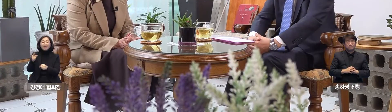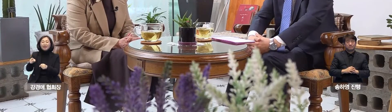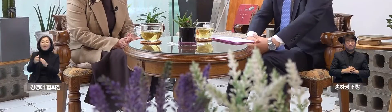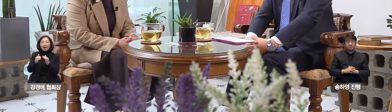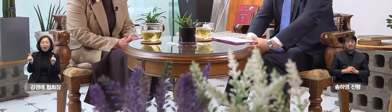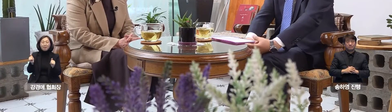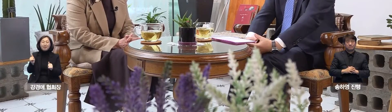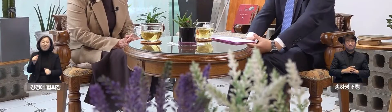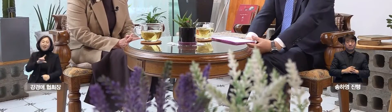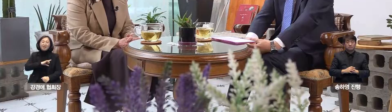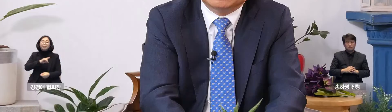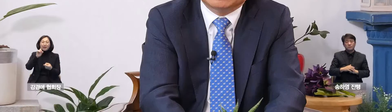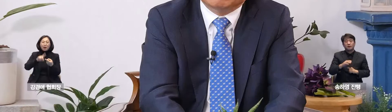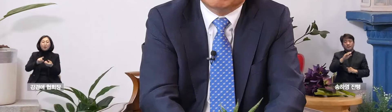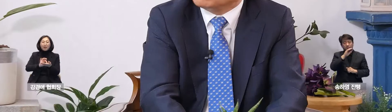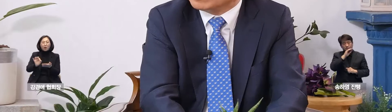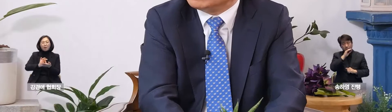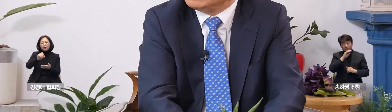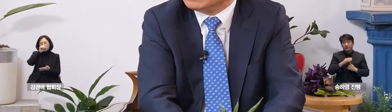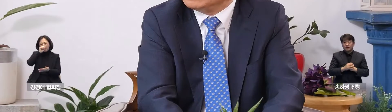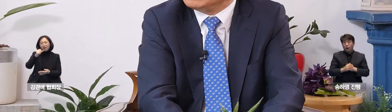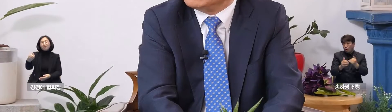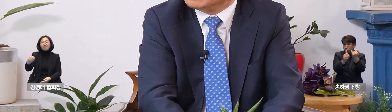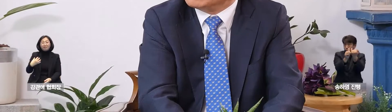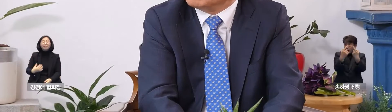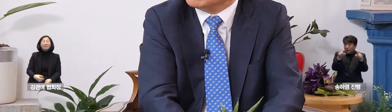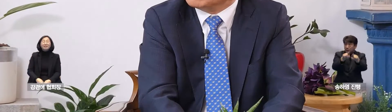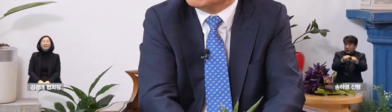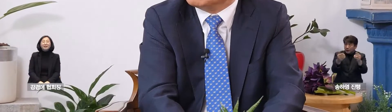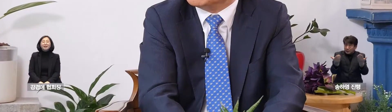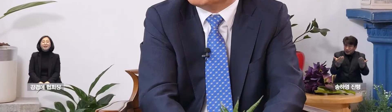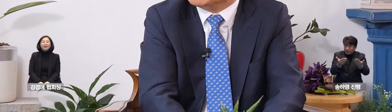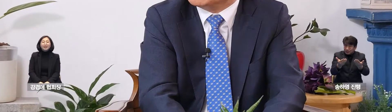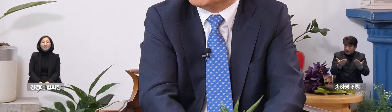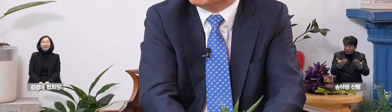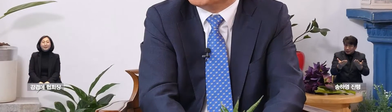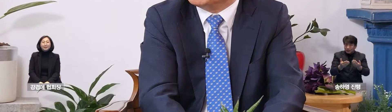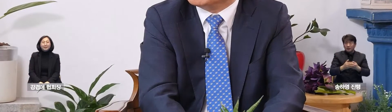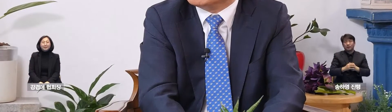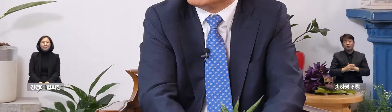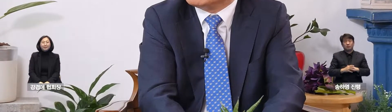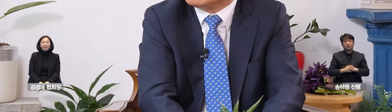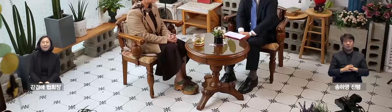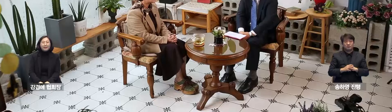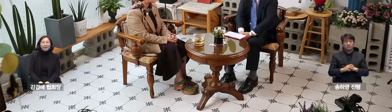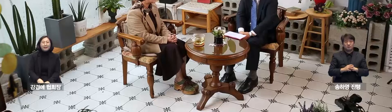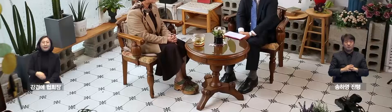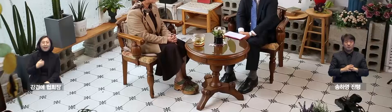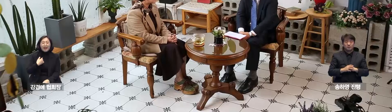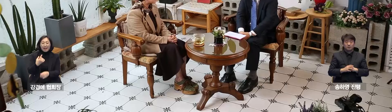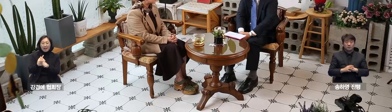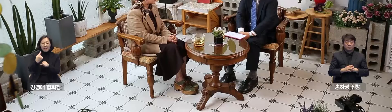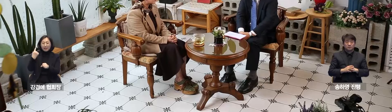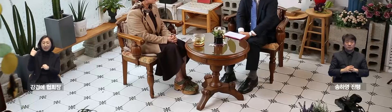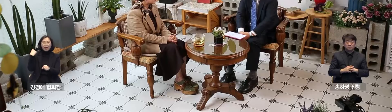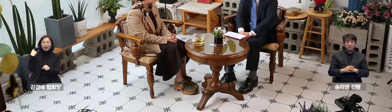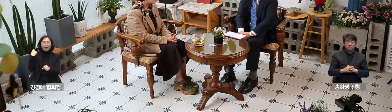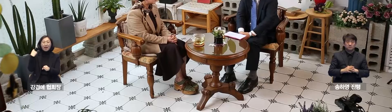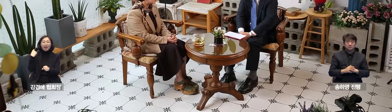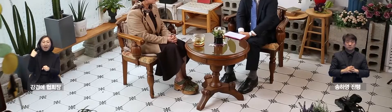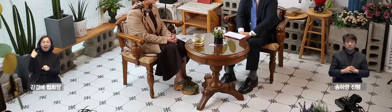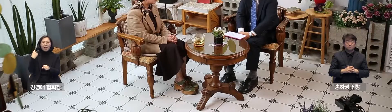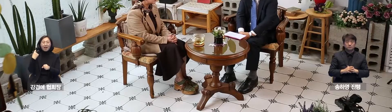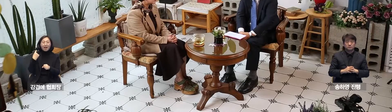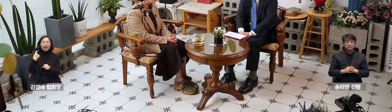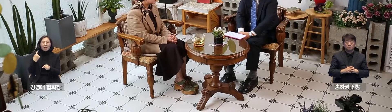네, 그러시구나. 부부가 같이 하신다는 뭐 말씀이셨어요? 사실은 제가 1년 전에 먼저 나와서